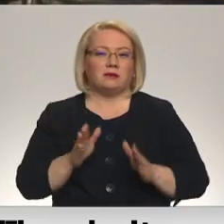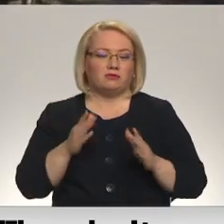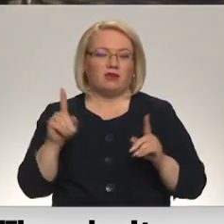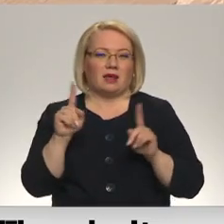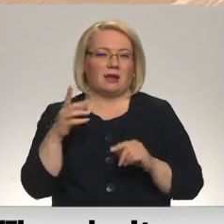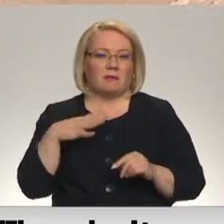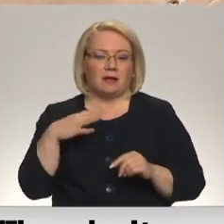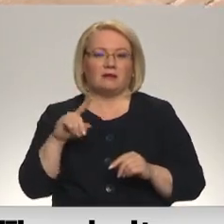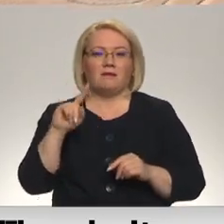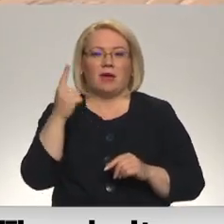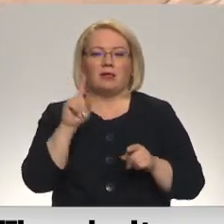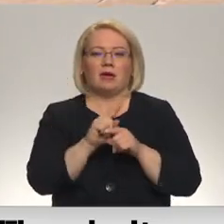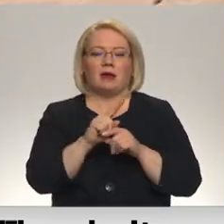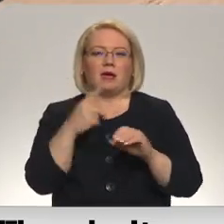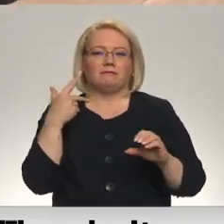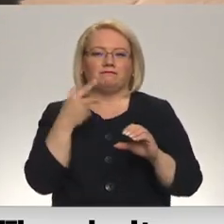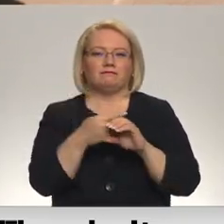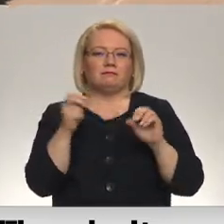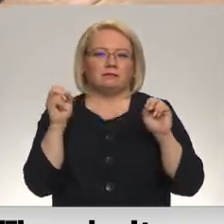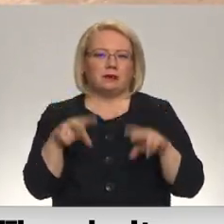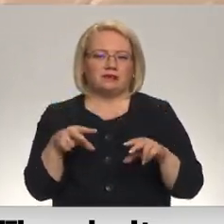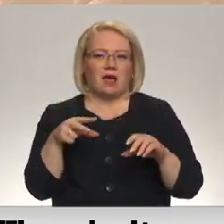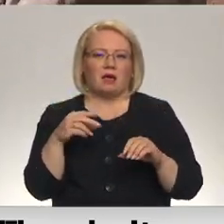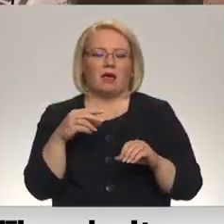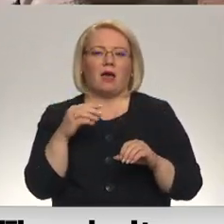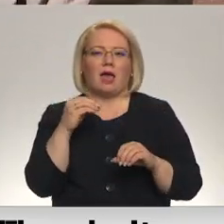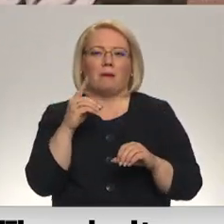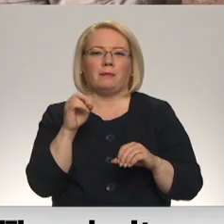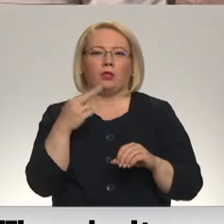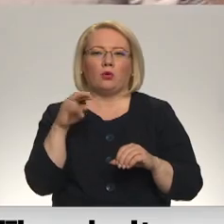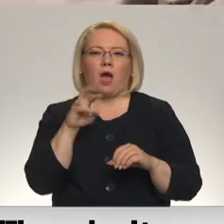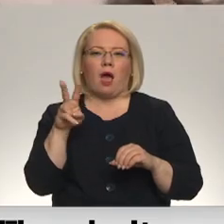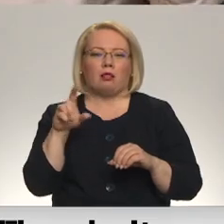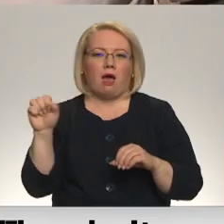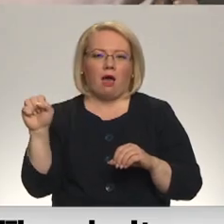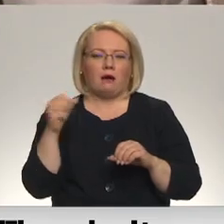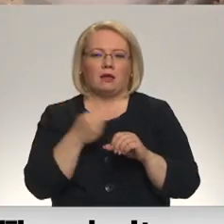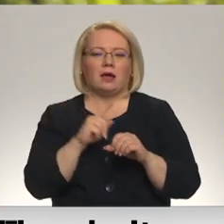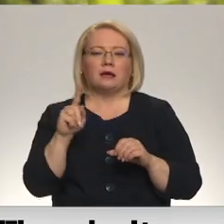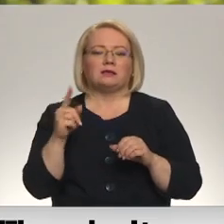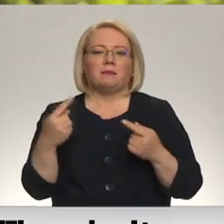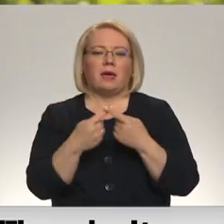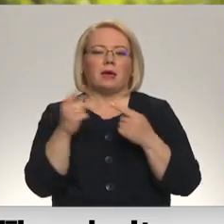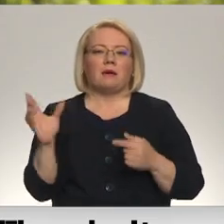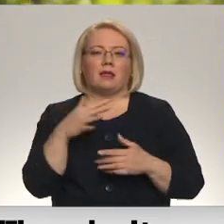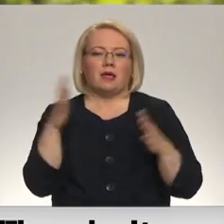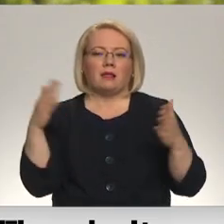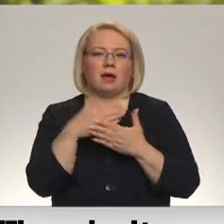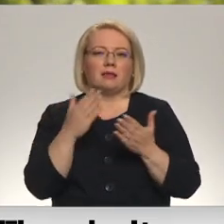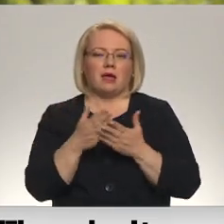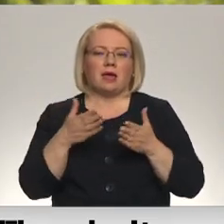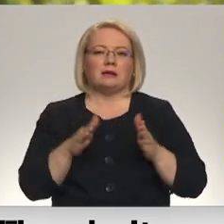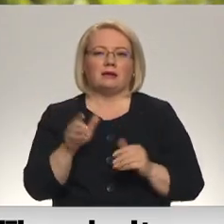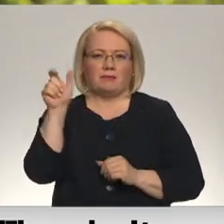pieejamā epidurālā analgēzija, kas pēc noteikuma izmaiņām tagad pieejama lielākai dzemdētāju daļai. Kad arī